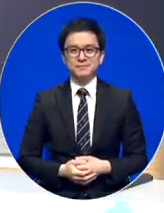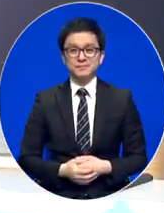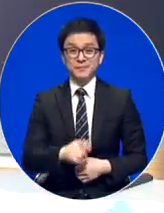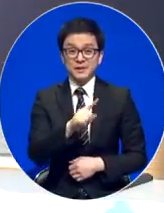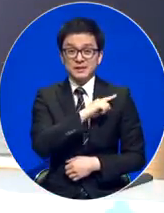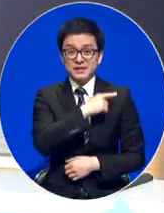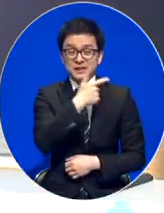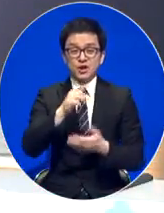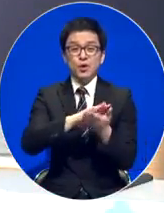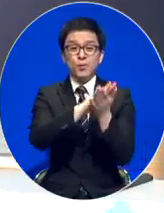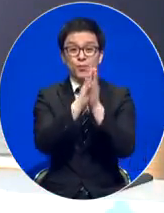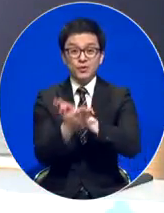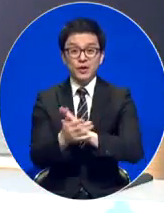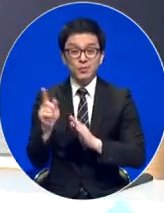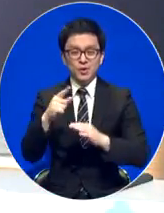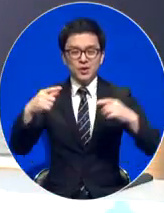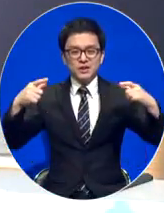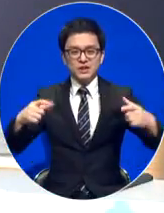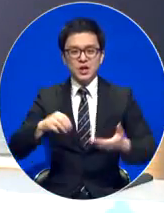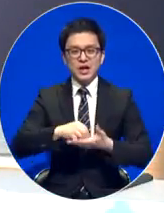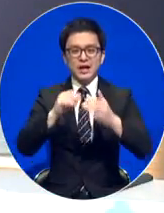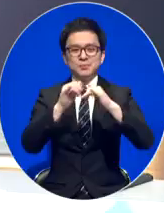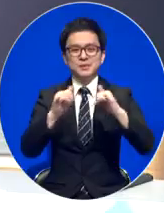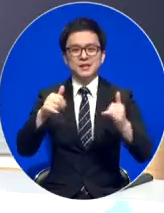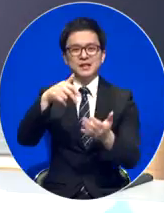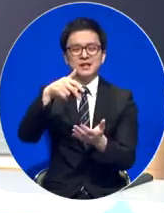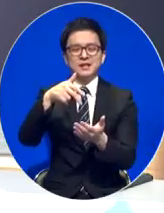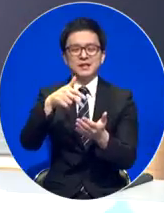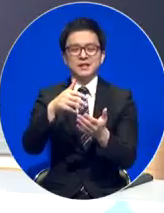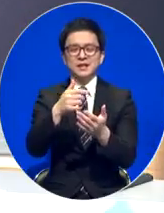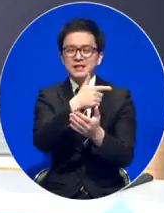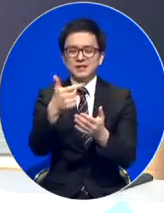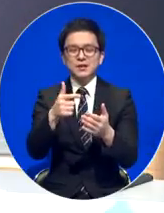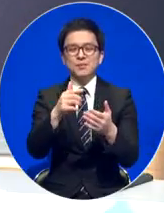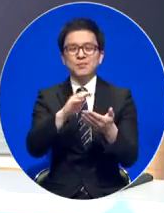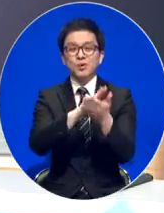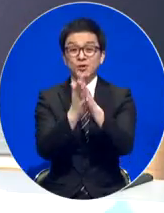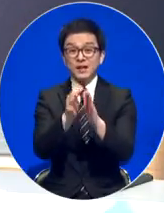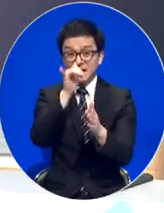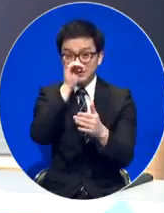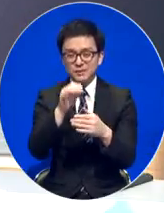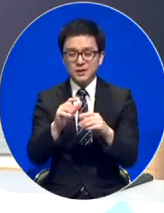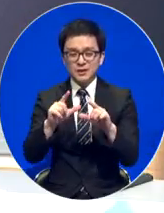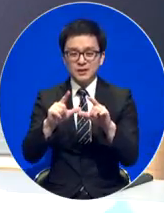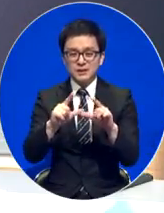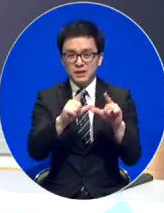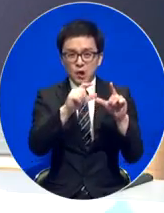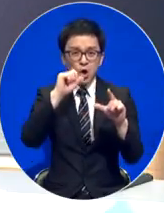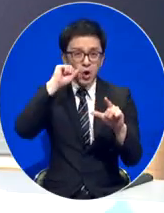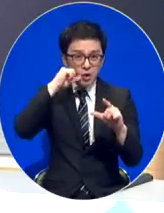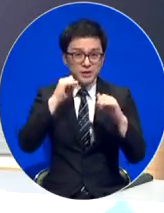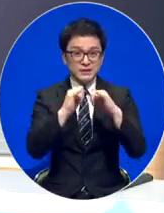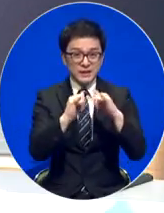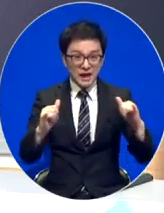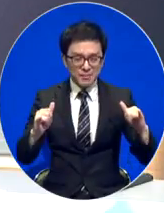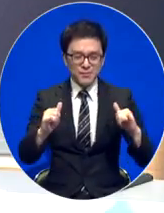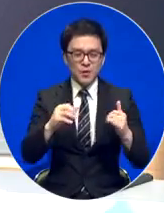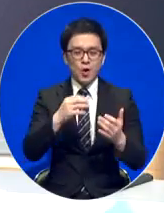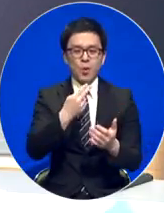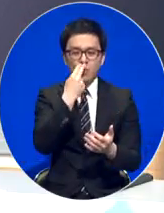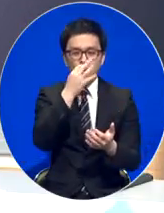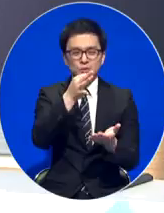가장 큰 변화 역시 지역 가입자들이 느끼게 됩니다. 생활이 어려운 지역 가입자의 보험료 부담을 줄이는데